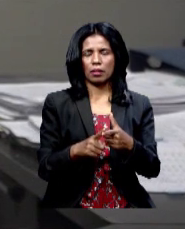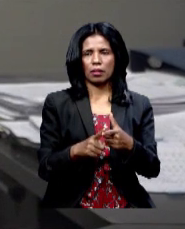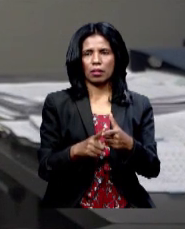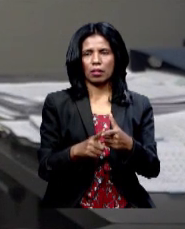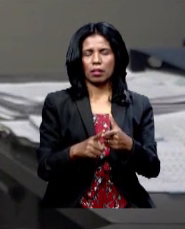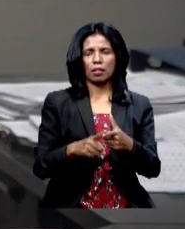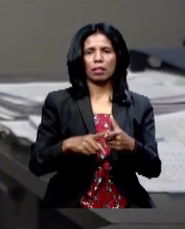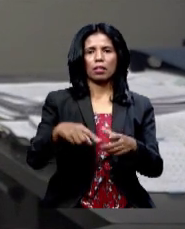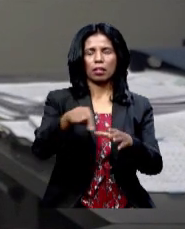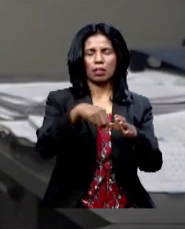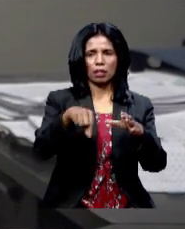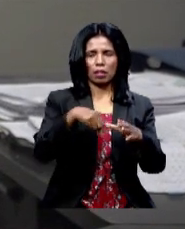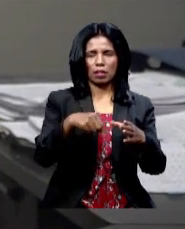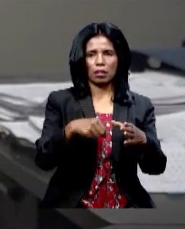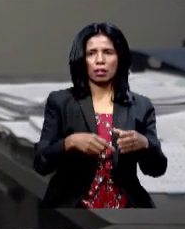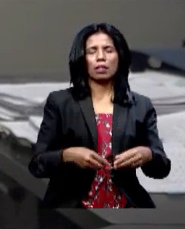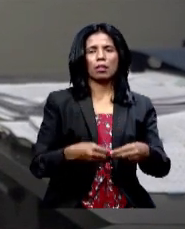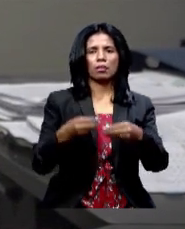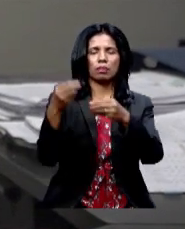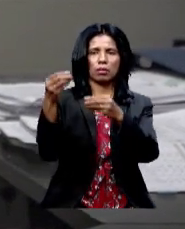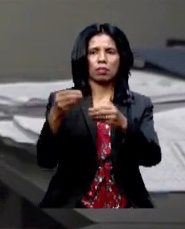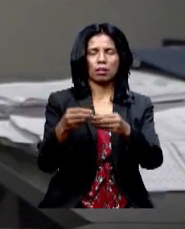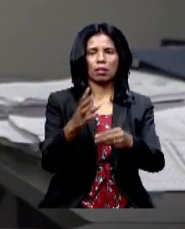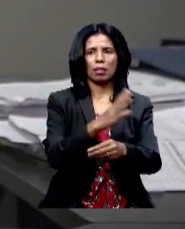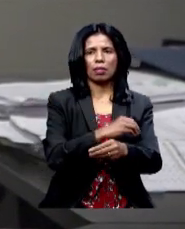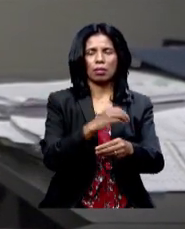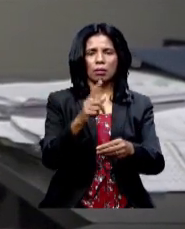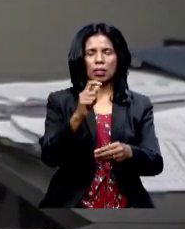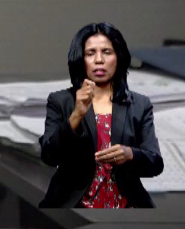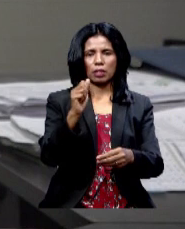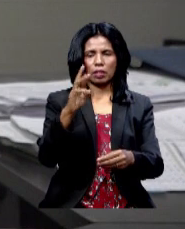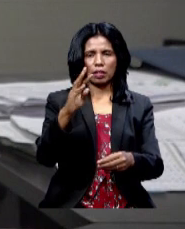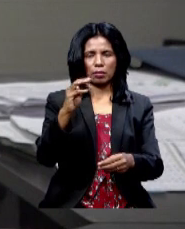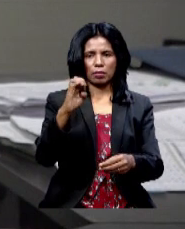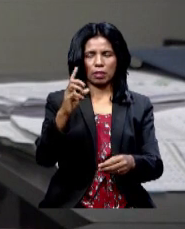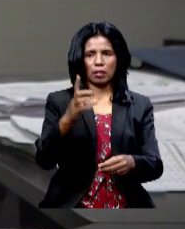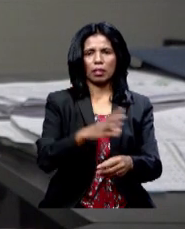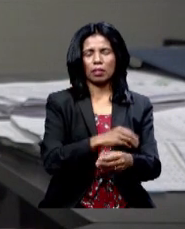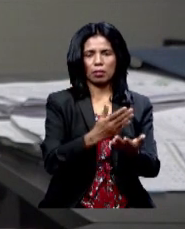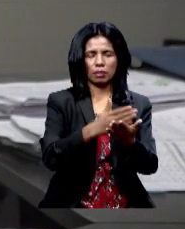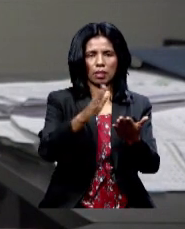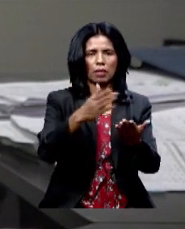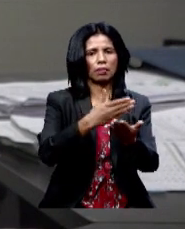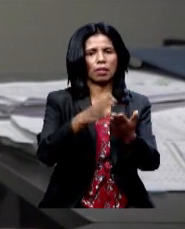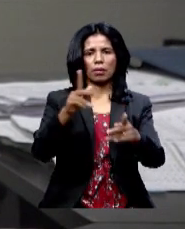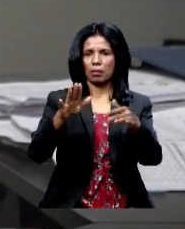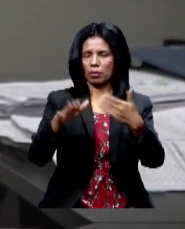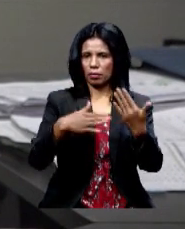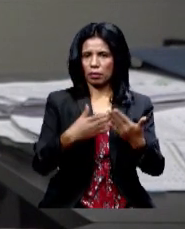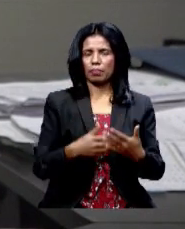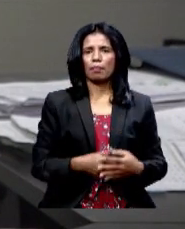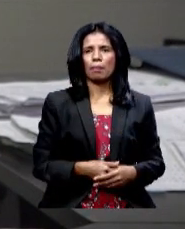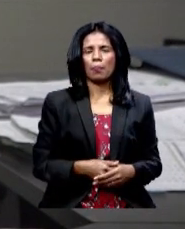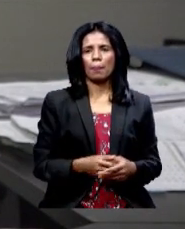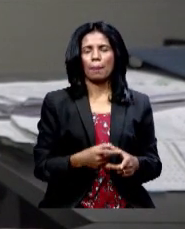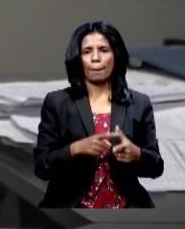iha ite ne reservatori iha terminal, e depois ma foi ente disipu fila fali ba ite ne komunale sira.